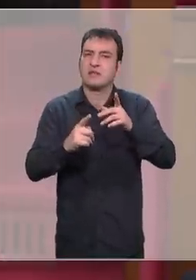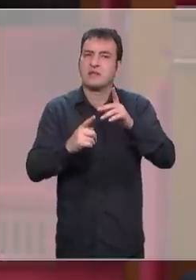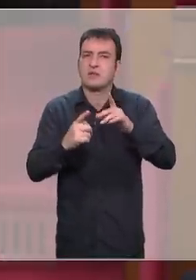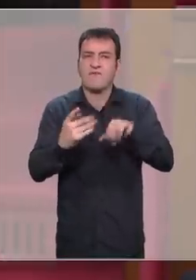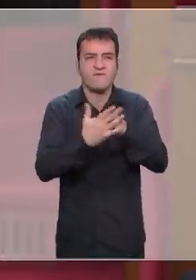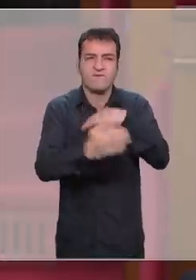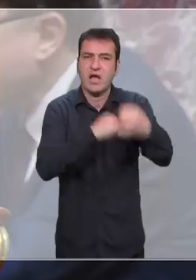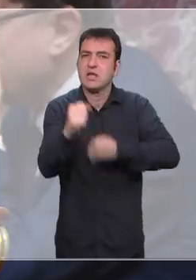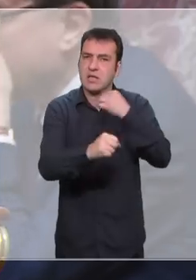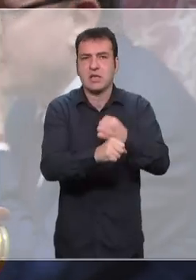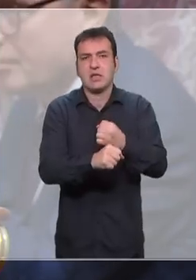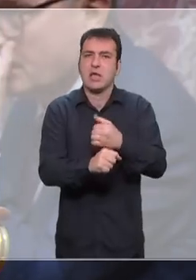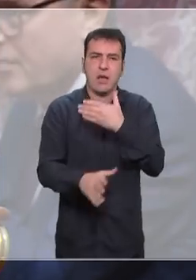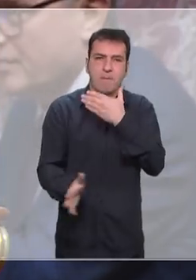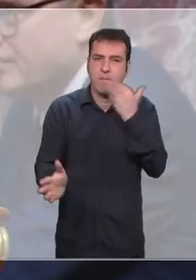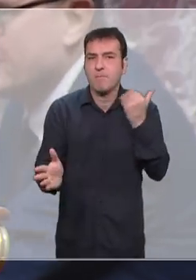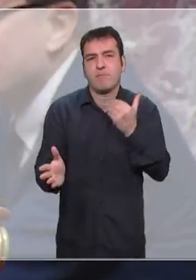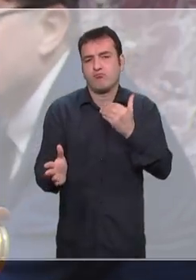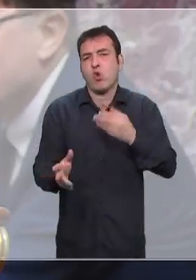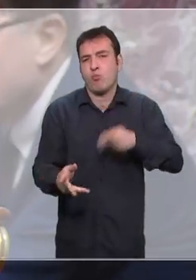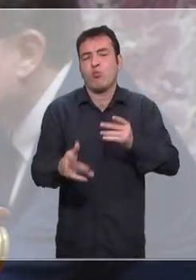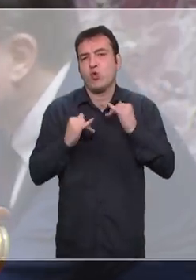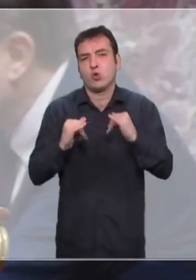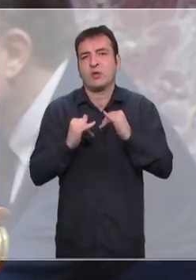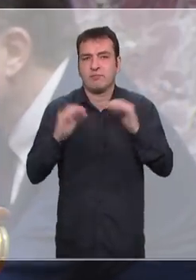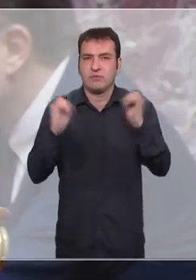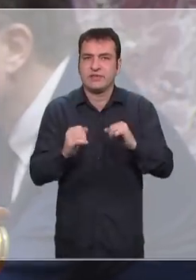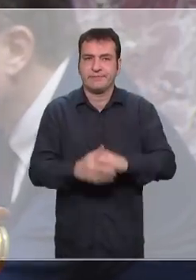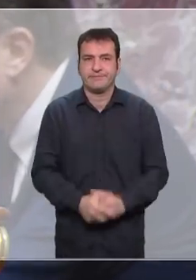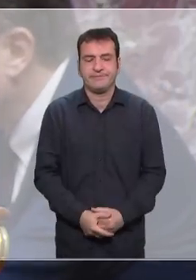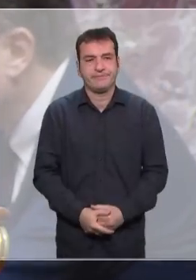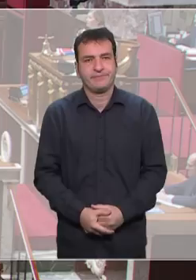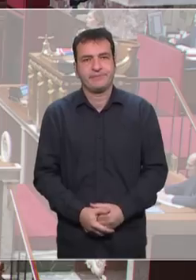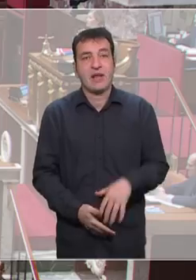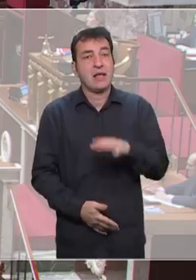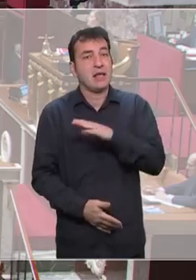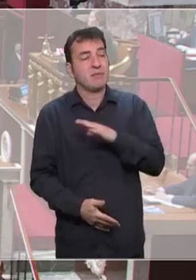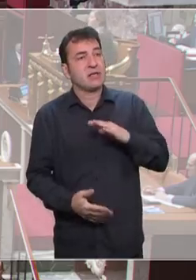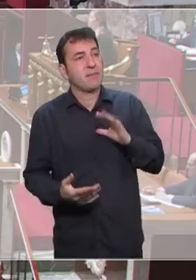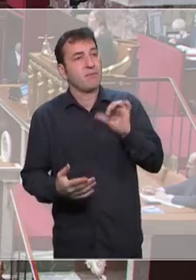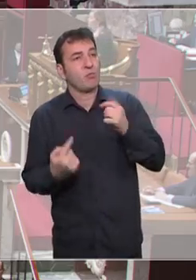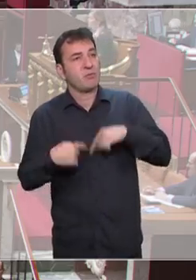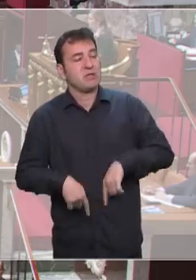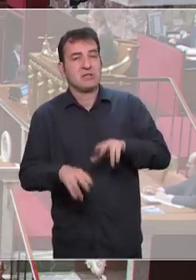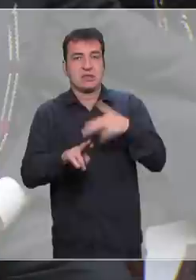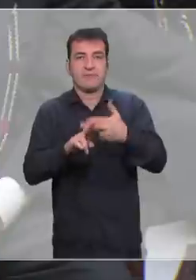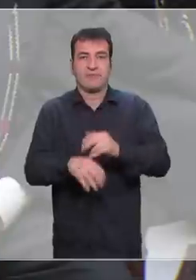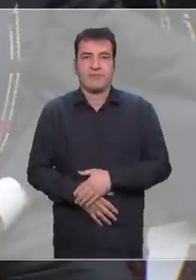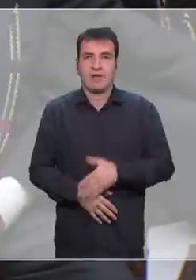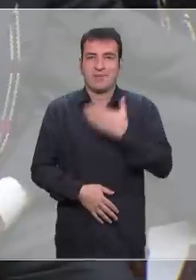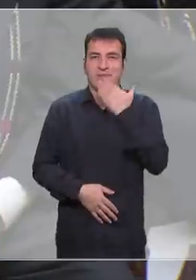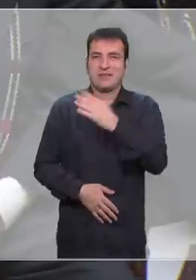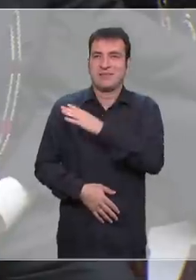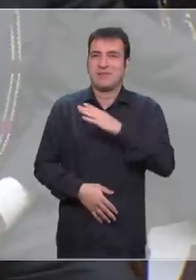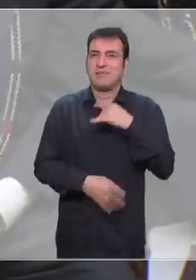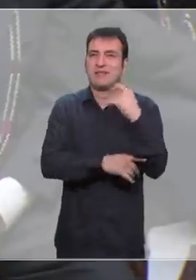remercie. Merci beaucoup, Monsieur le Président. Madame la Première Ministre. Merci, Madame la Présidente.